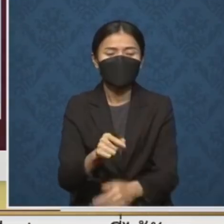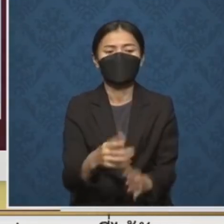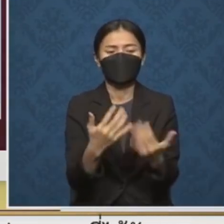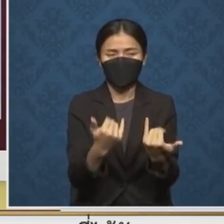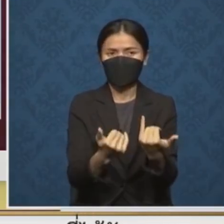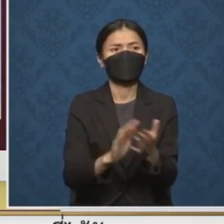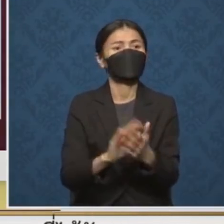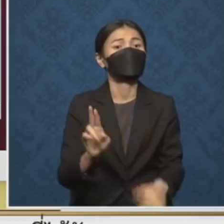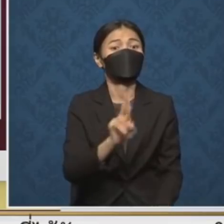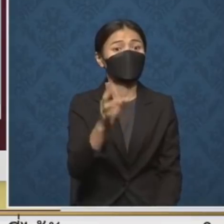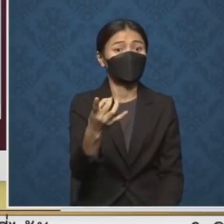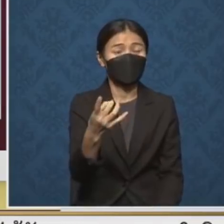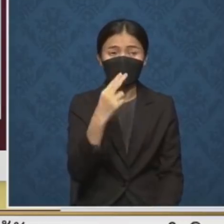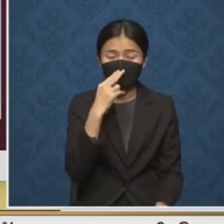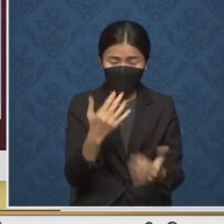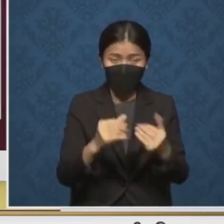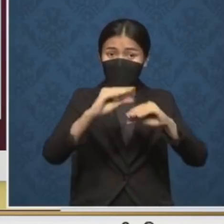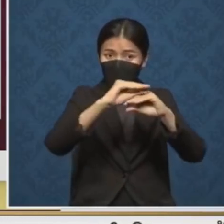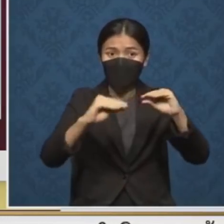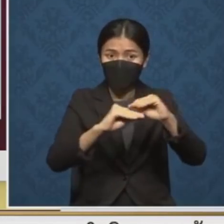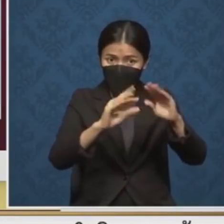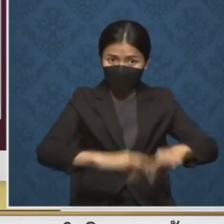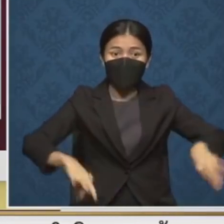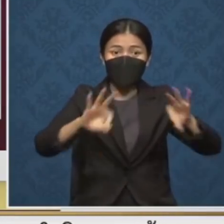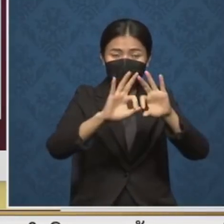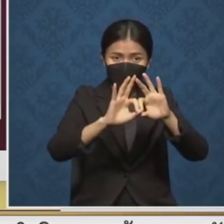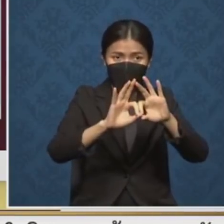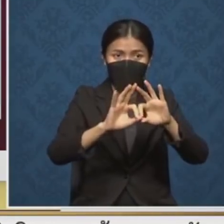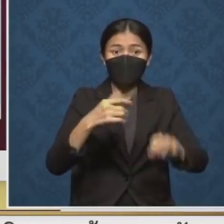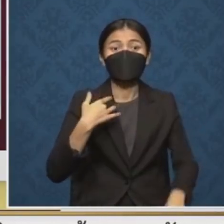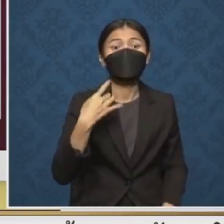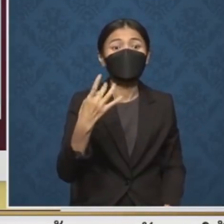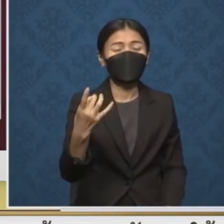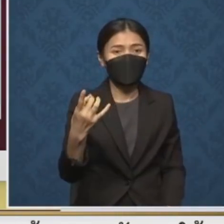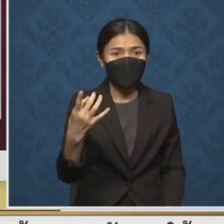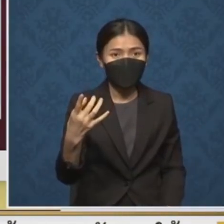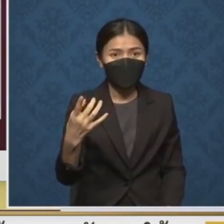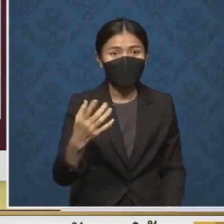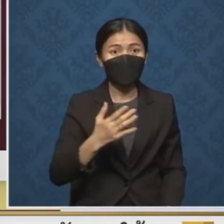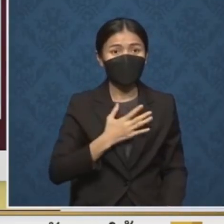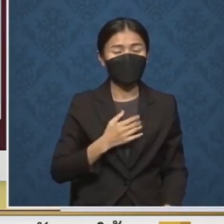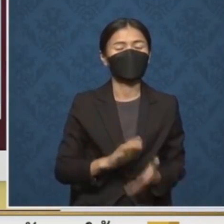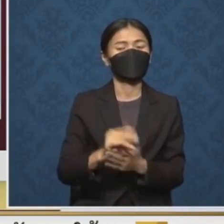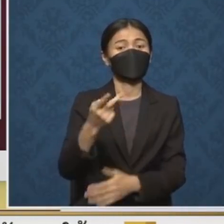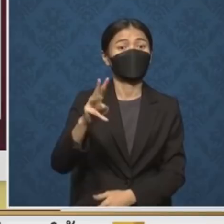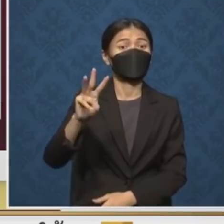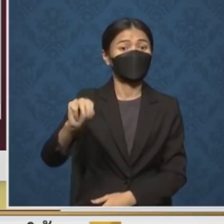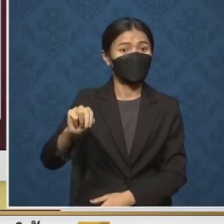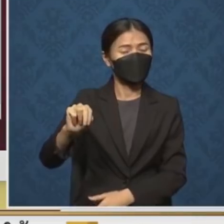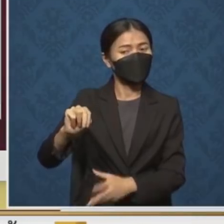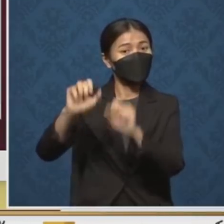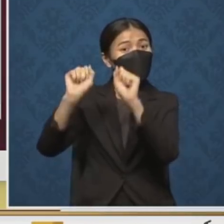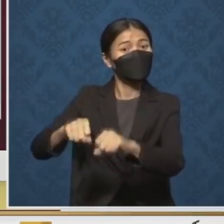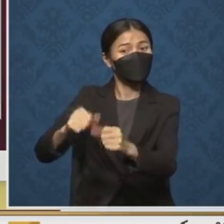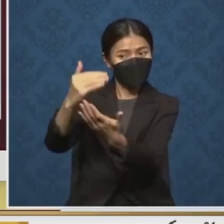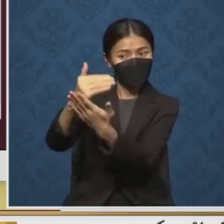ใหญ่ๆนะคะจะมีการเบิกจ่ายจะมีการอนุมัติโดยตรงที่ดิฉันสามารถสืบค้นได้โดยตรงจากมติครม.ไม่ว่าจะเป็นงบ